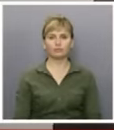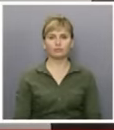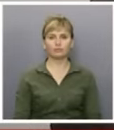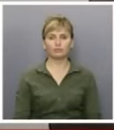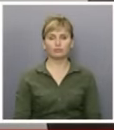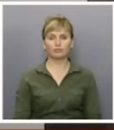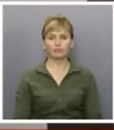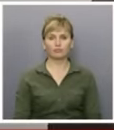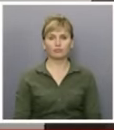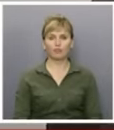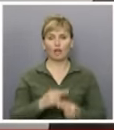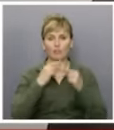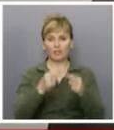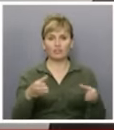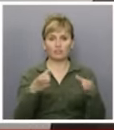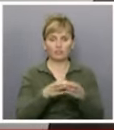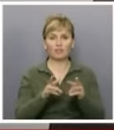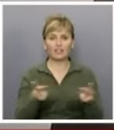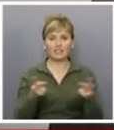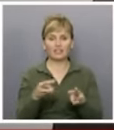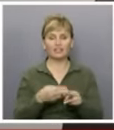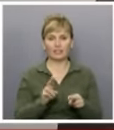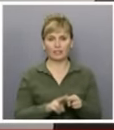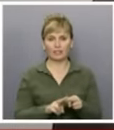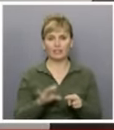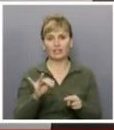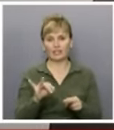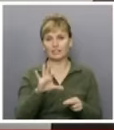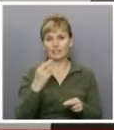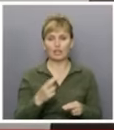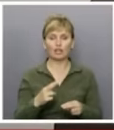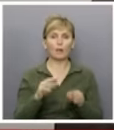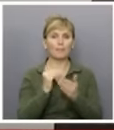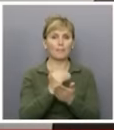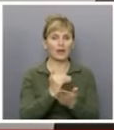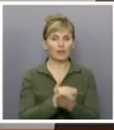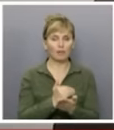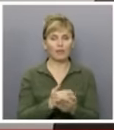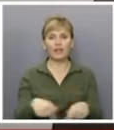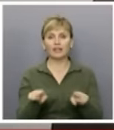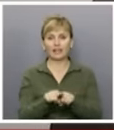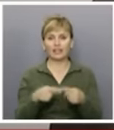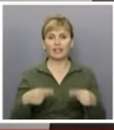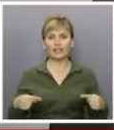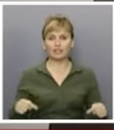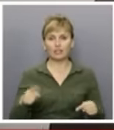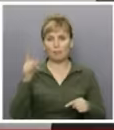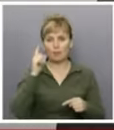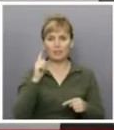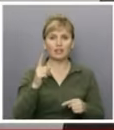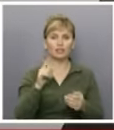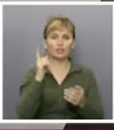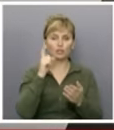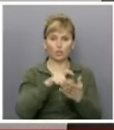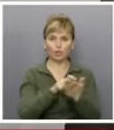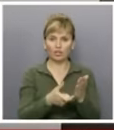Обратиться в профильное министерство, это Минздрав и социальных программ, чтобы вот такие мобильные телефоны